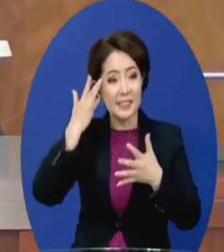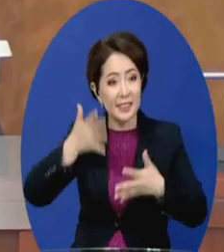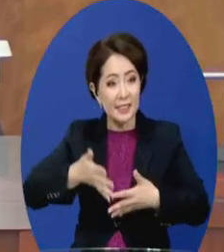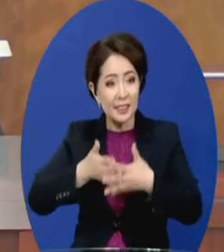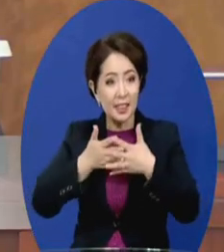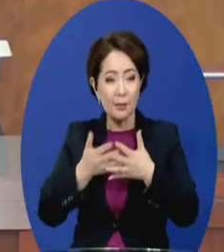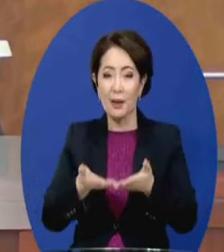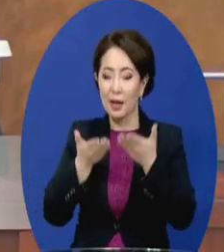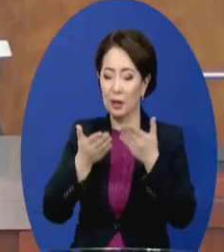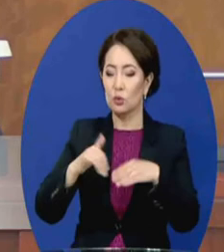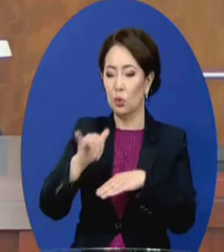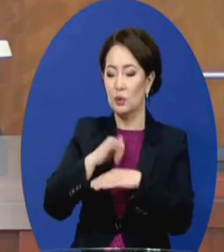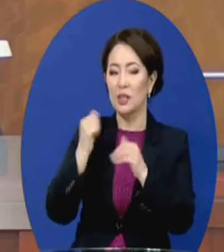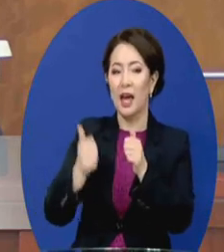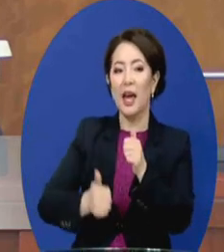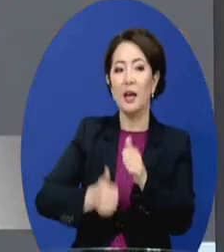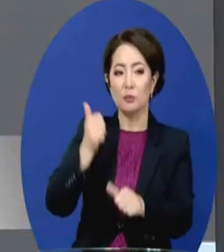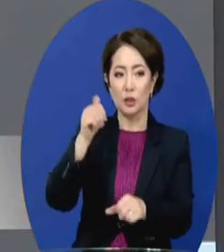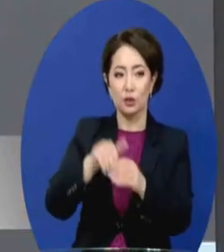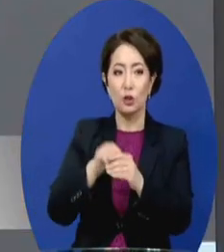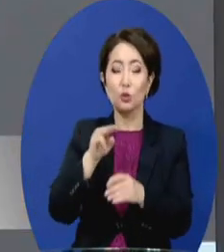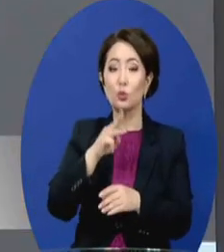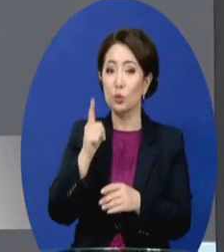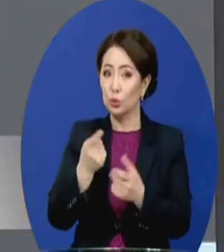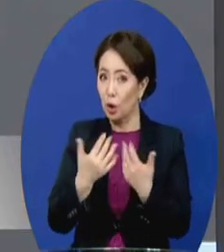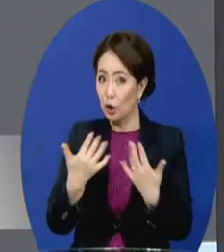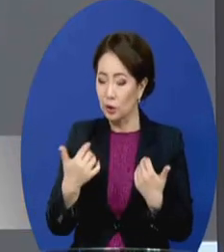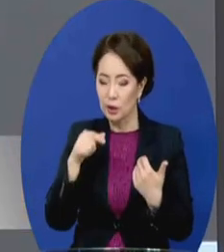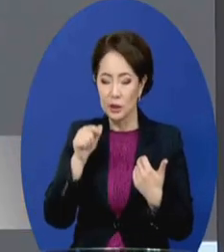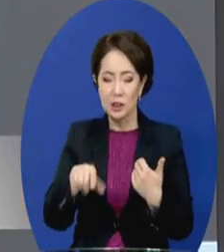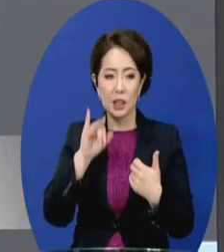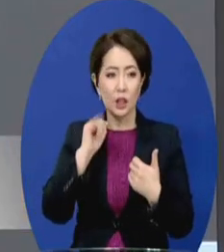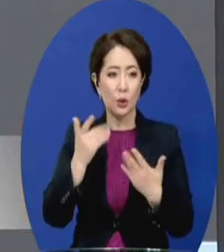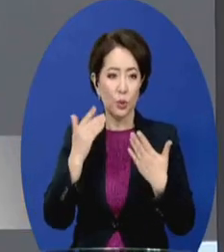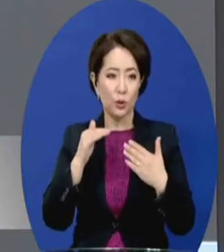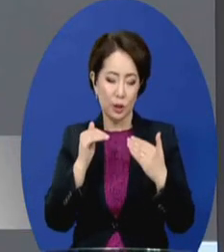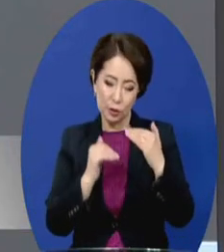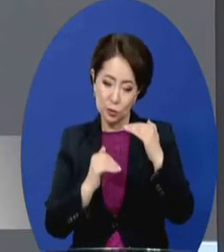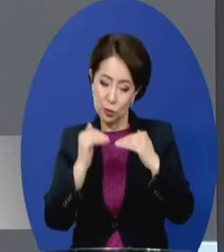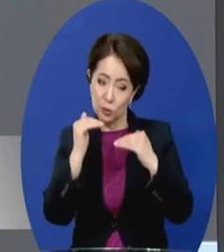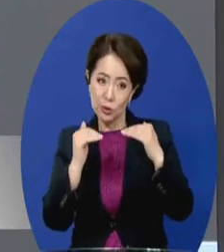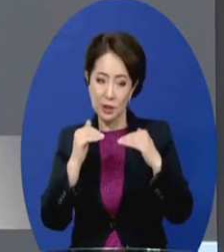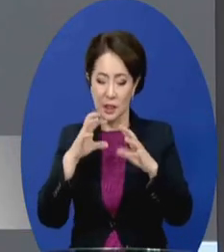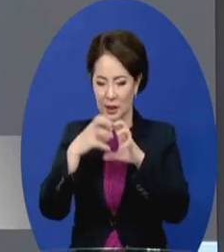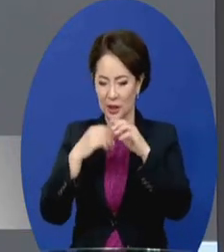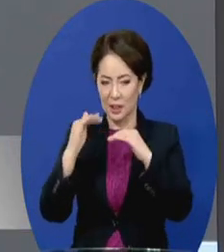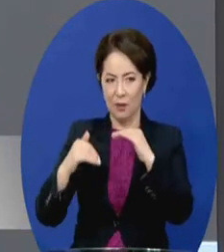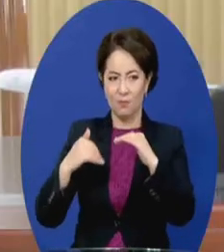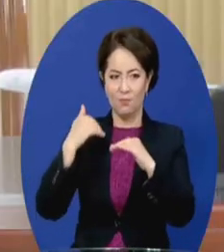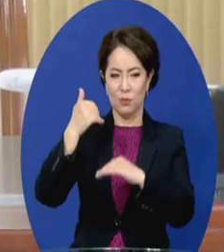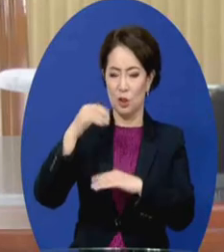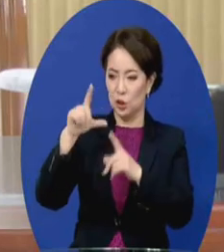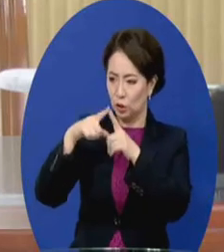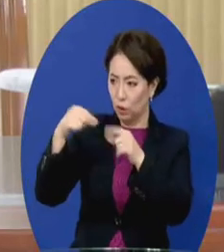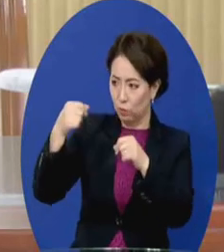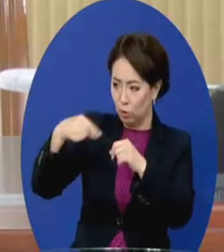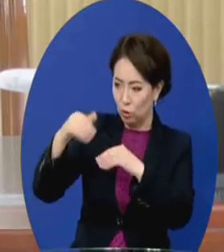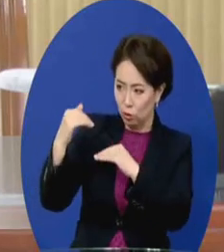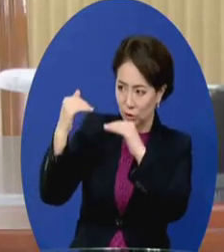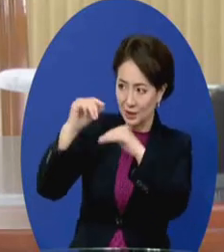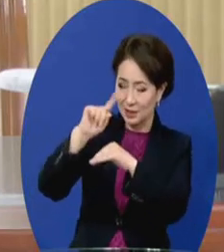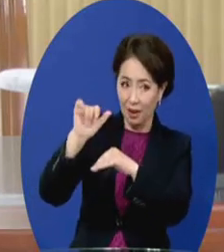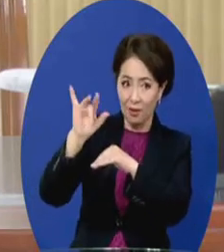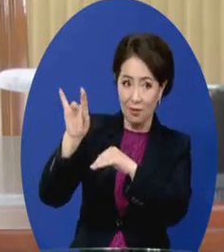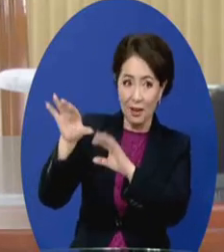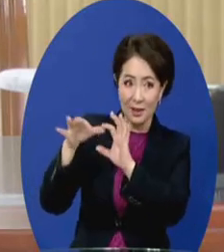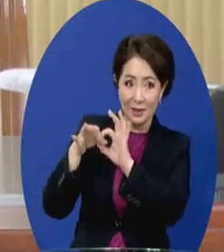улс орнууд амжилтанд хүрсэн түүх олон байдаг юм. Тиймээс улсын хурлын төвшөнд дэлхийд хөгжлөөрөө ноёлж байгаа Япон улсын хөгжлийн загварын тухайд